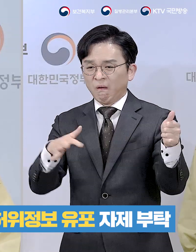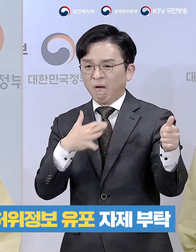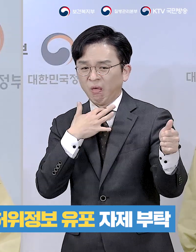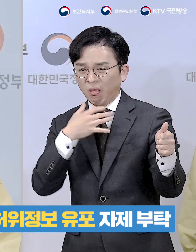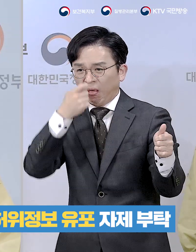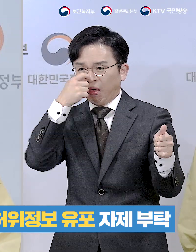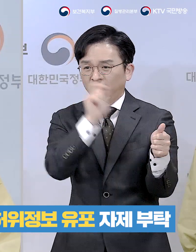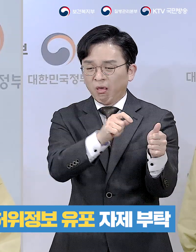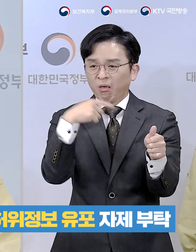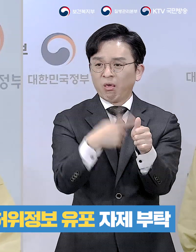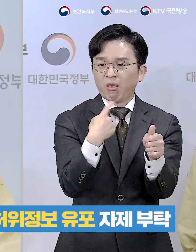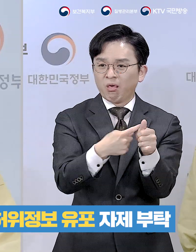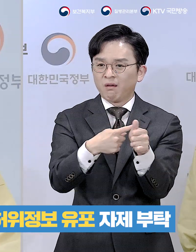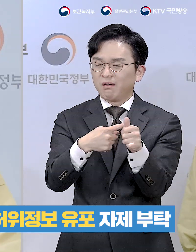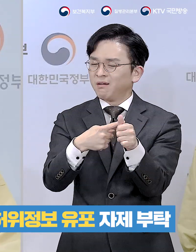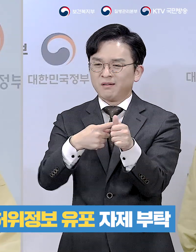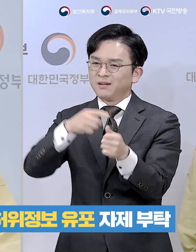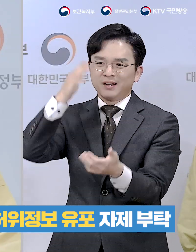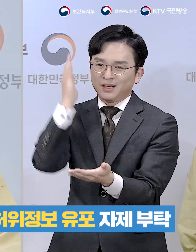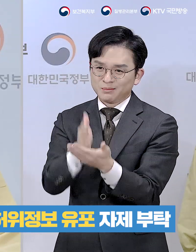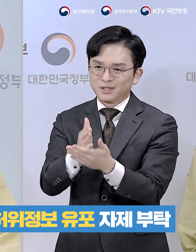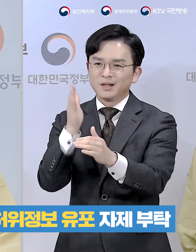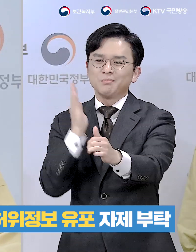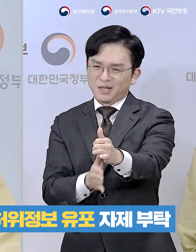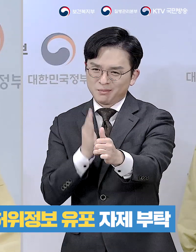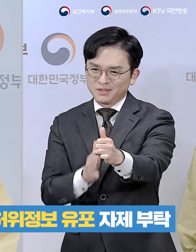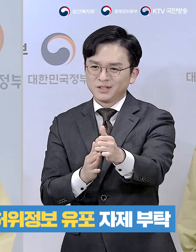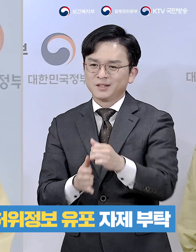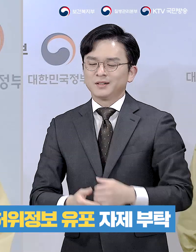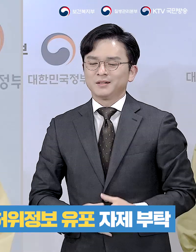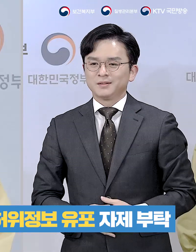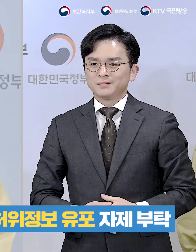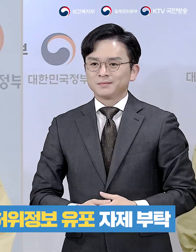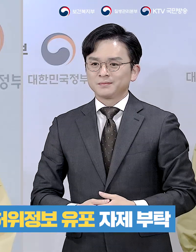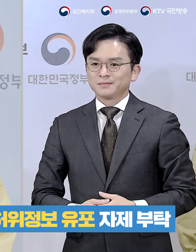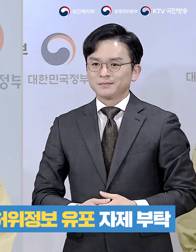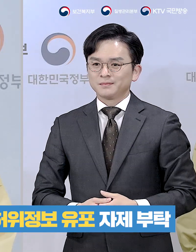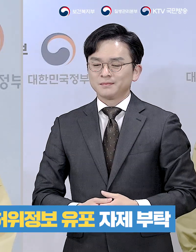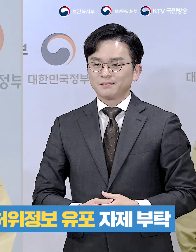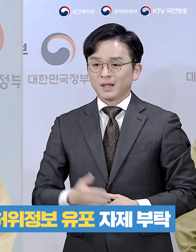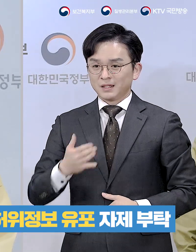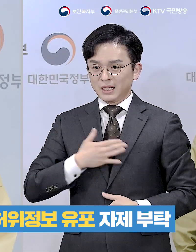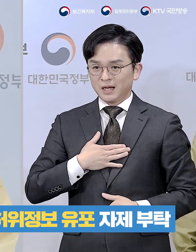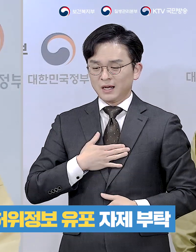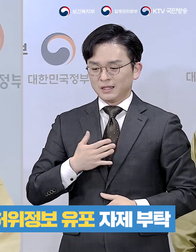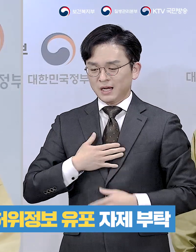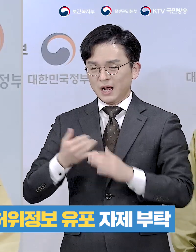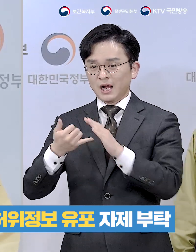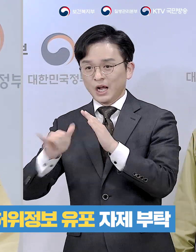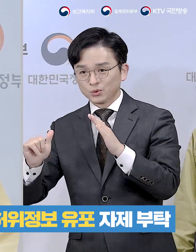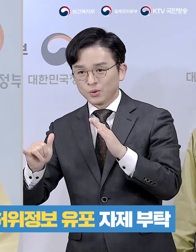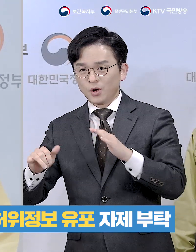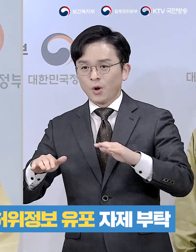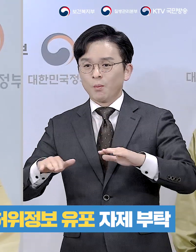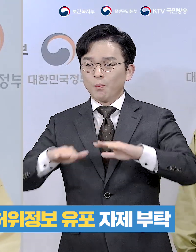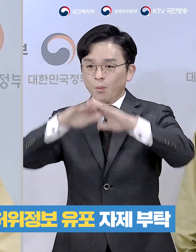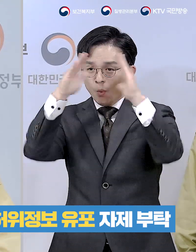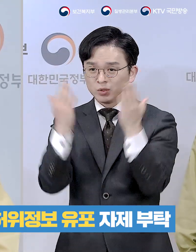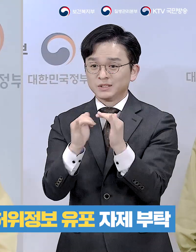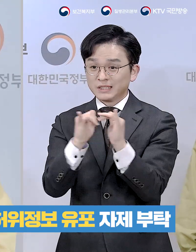확진자를 낙인 찍고 허위 왜곡 정보를 유포하거나 책임을 전가하는 행동은 삼가해 주시기를 간곡히